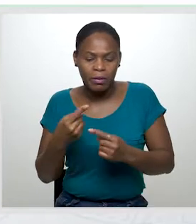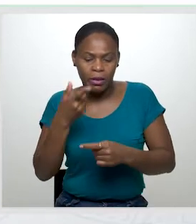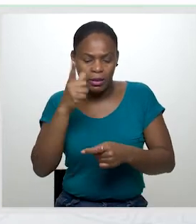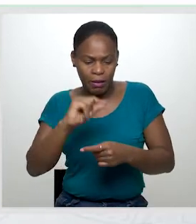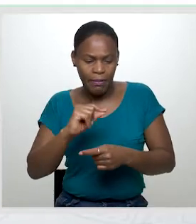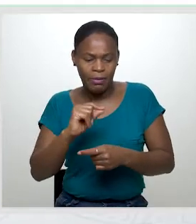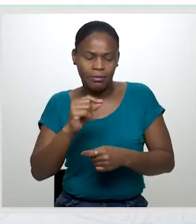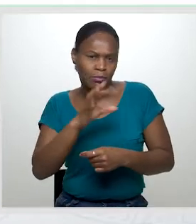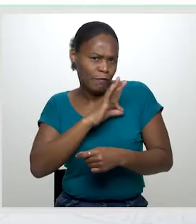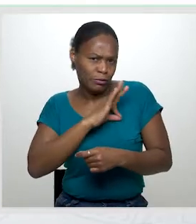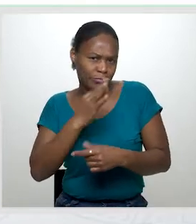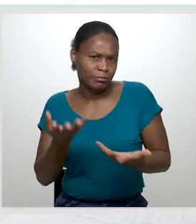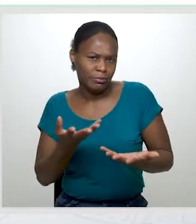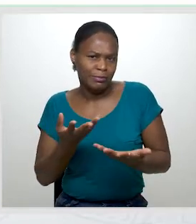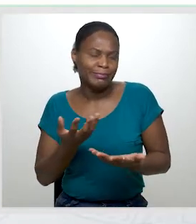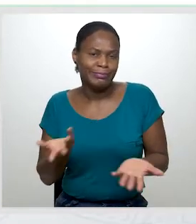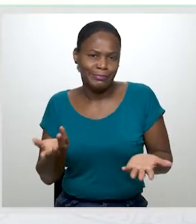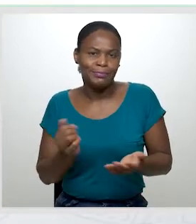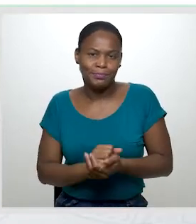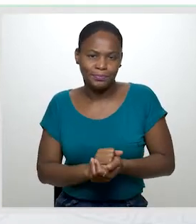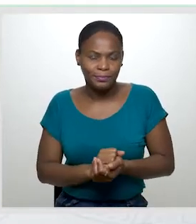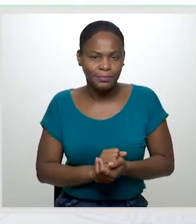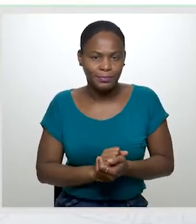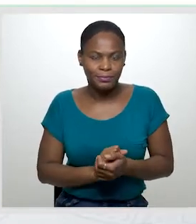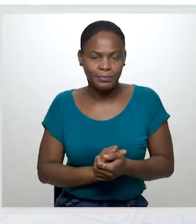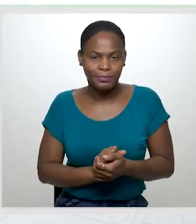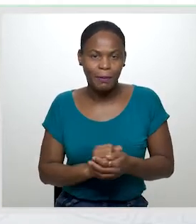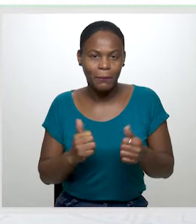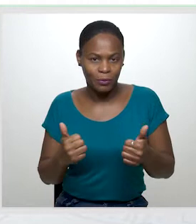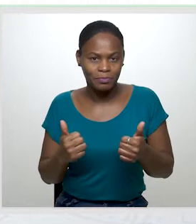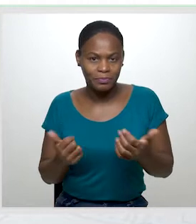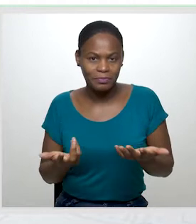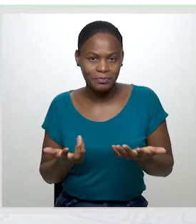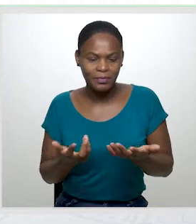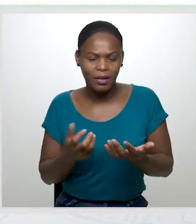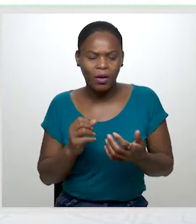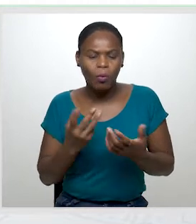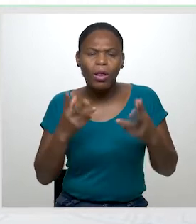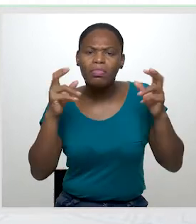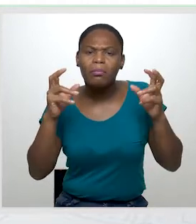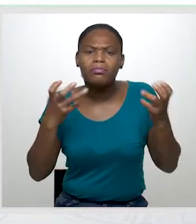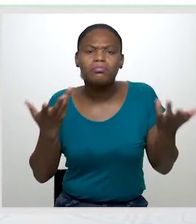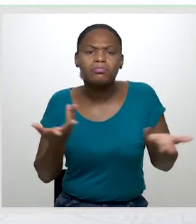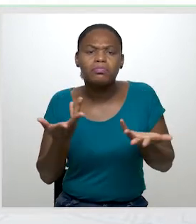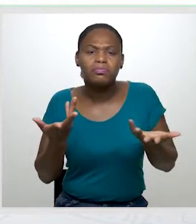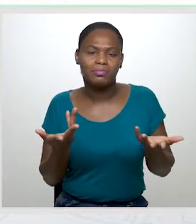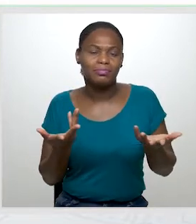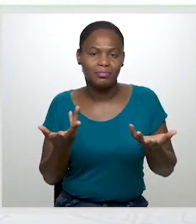une maîtresse. Une professeure, si tu veux. Très bien. Et quel est le thème qui est abordé?